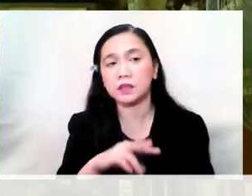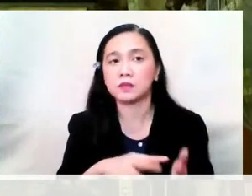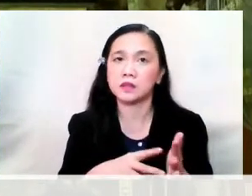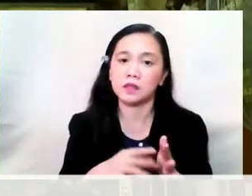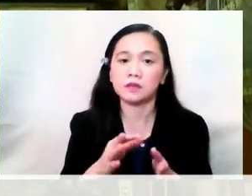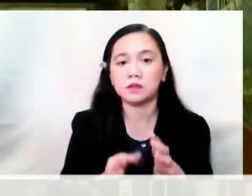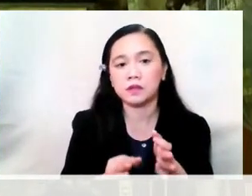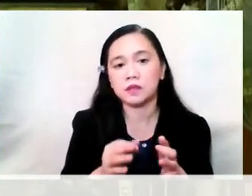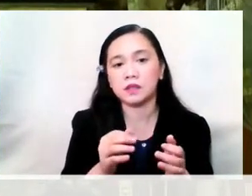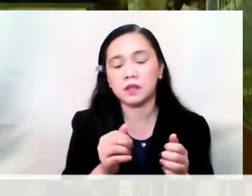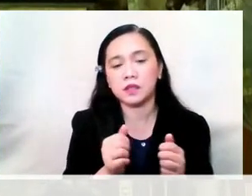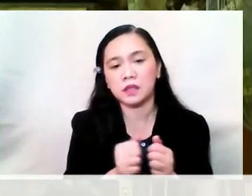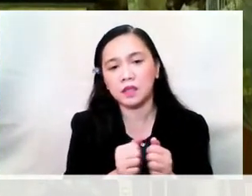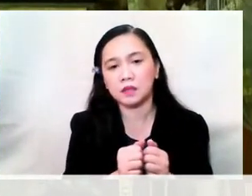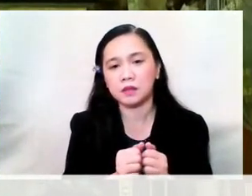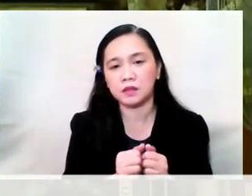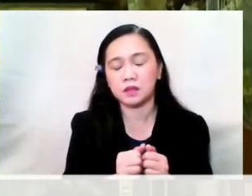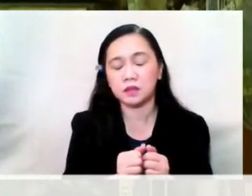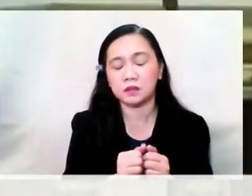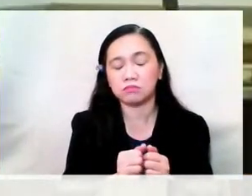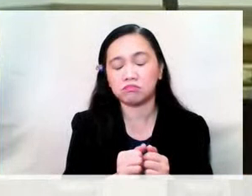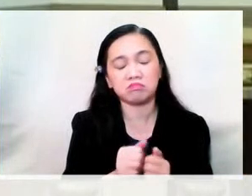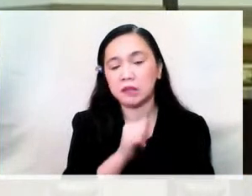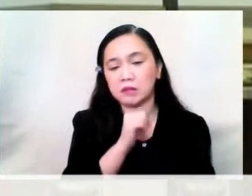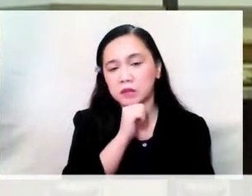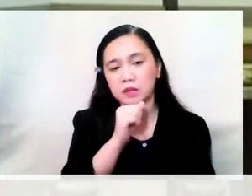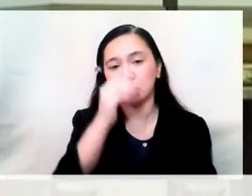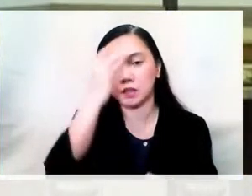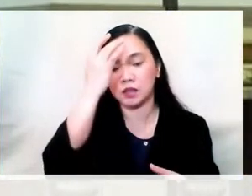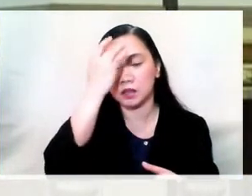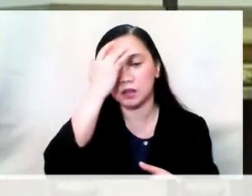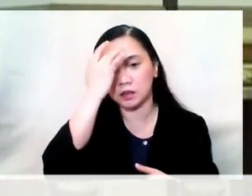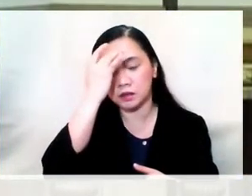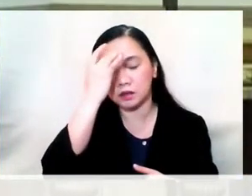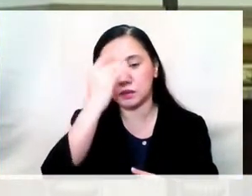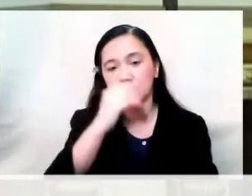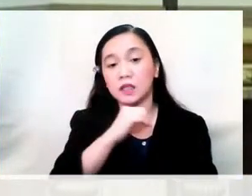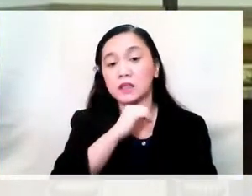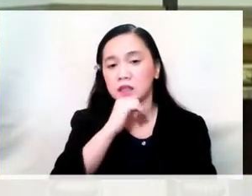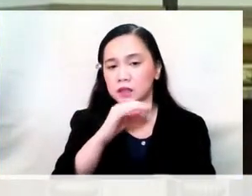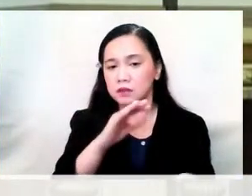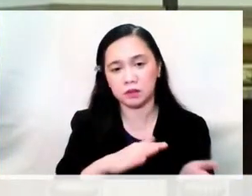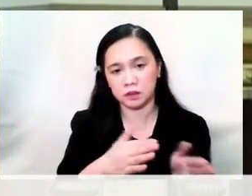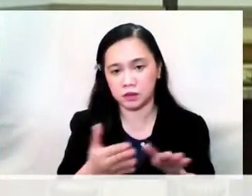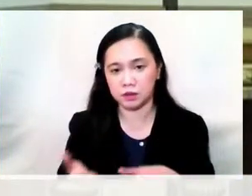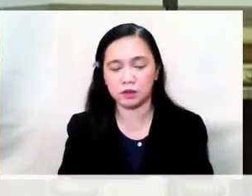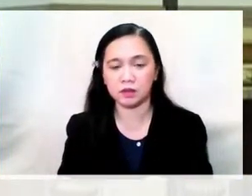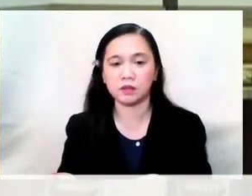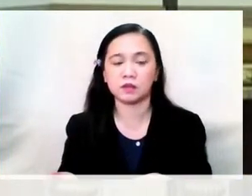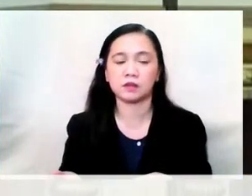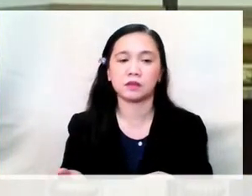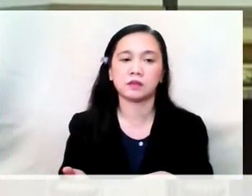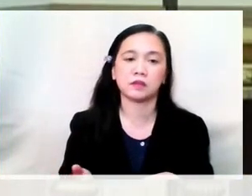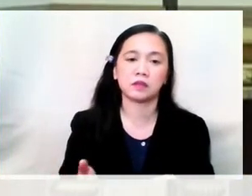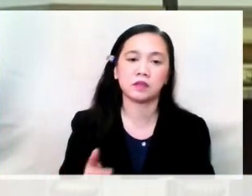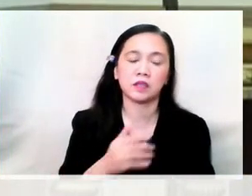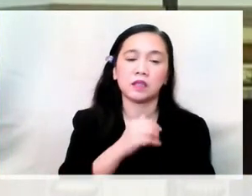Jesus, hindi na tayo makakasakit, na hindi na tayo mamamatay, na hindi na tayo